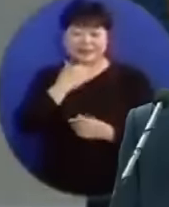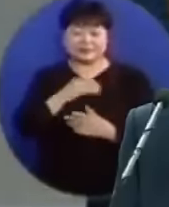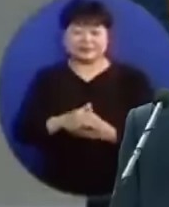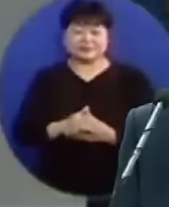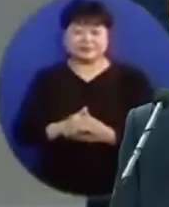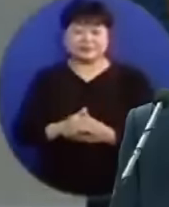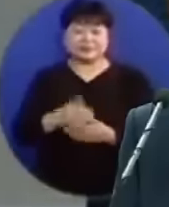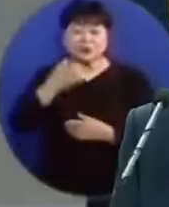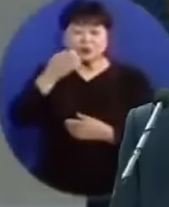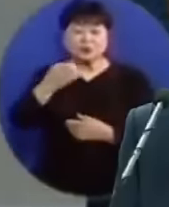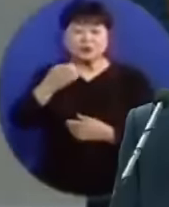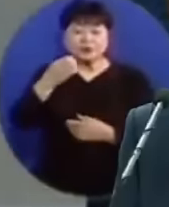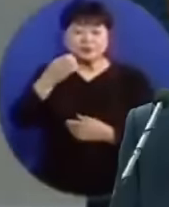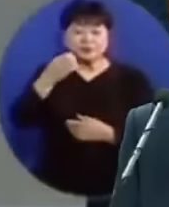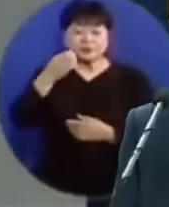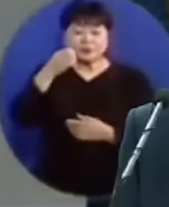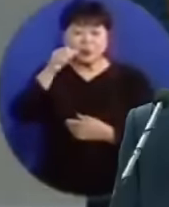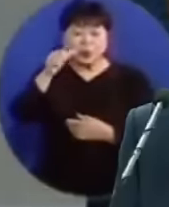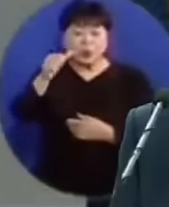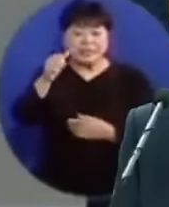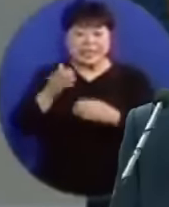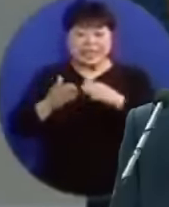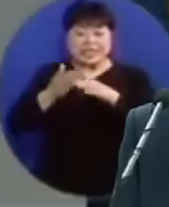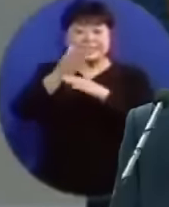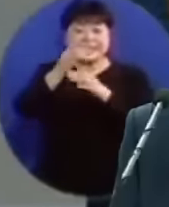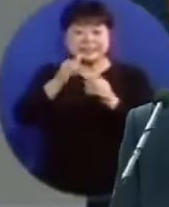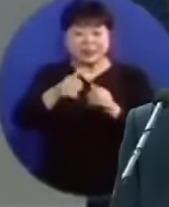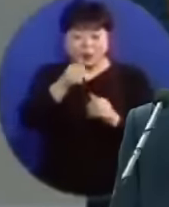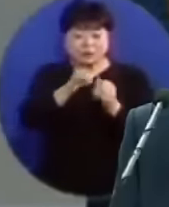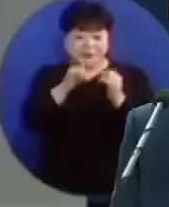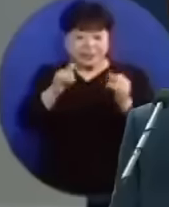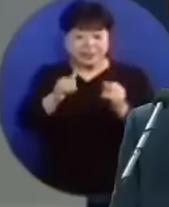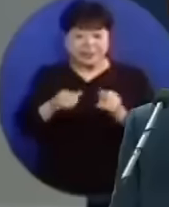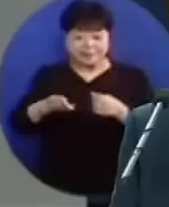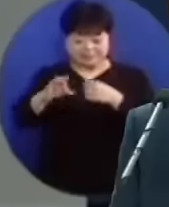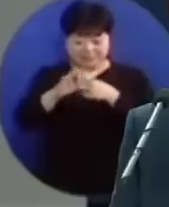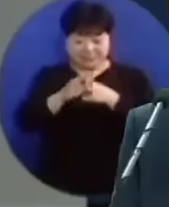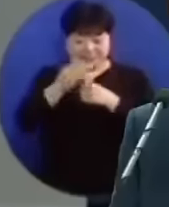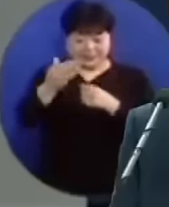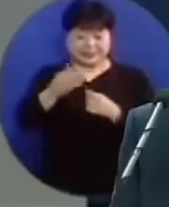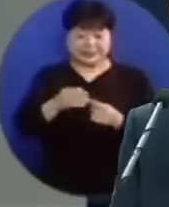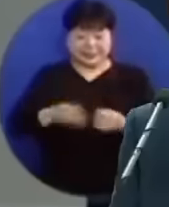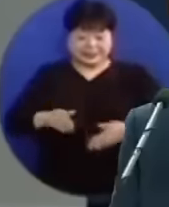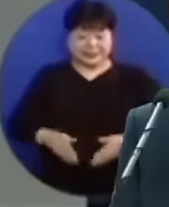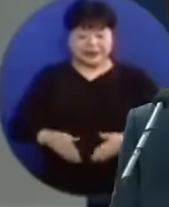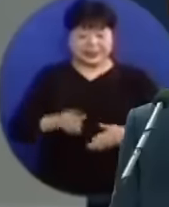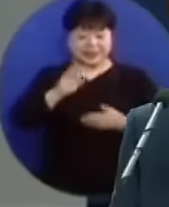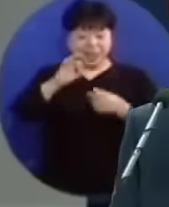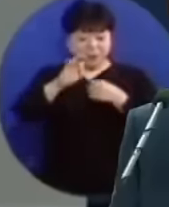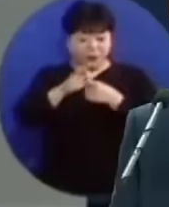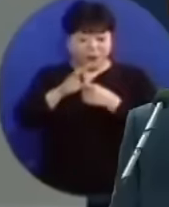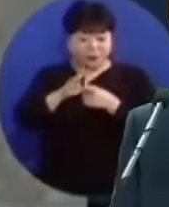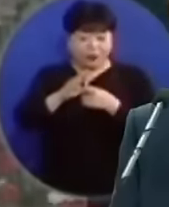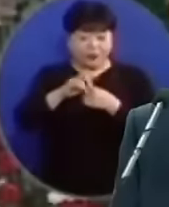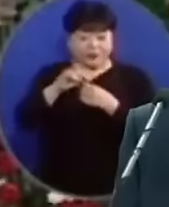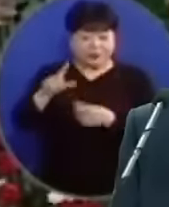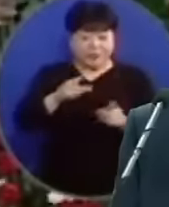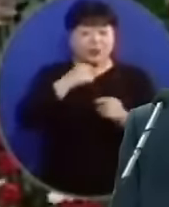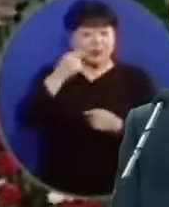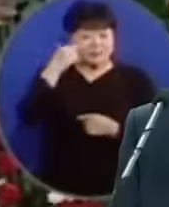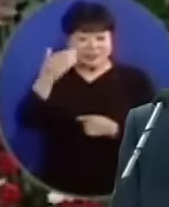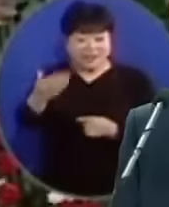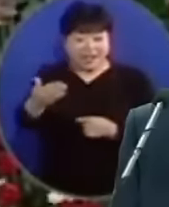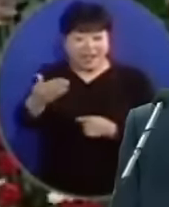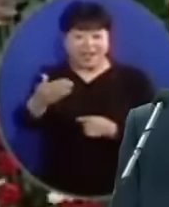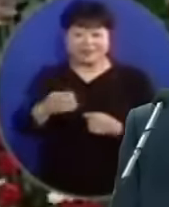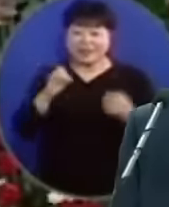95세 이상 된 사람 50명에게 이렇게 질문했습니다. 만약 당신이 다시 태어난다면 어떻게 살아가기를 원하십니까?